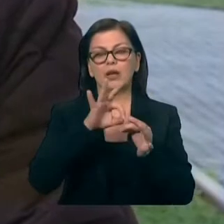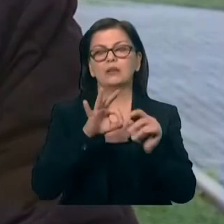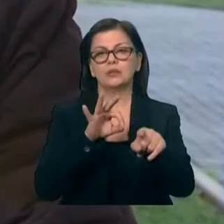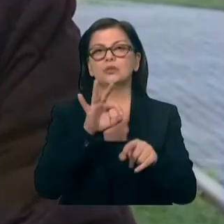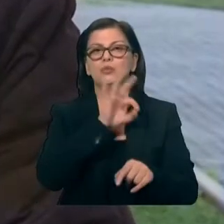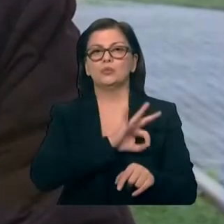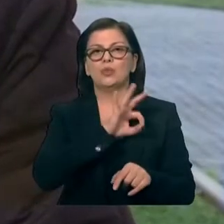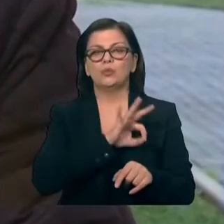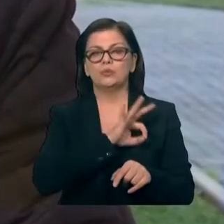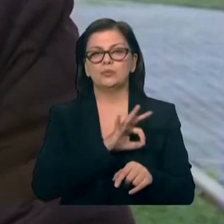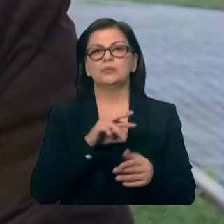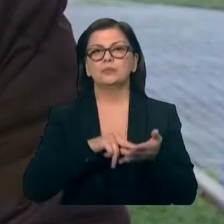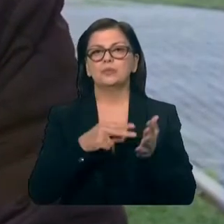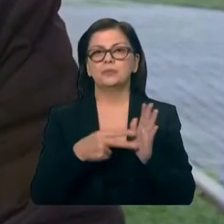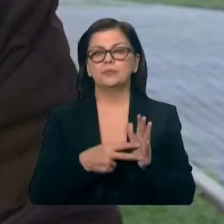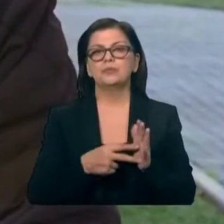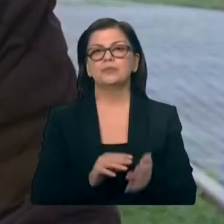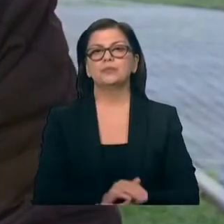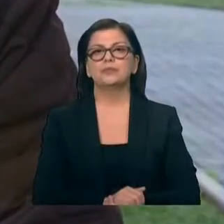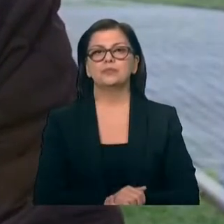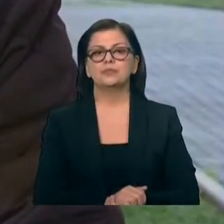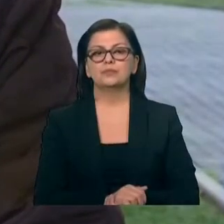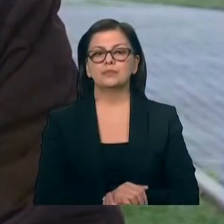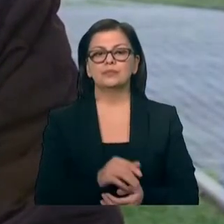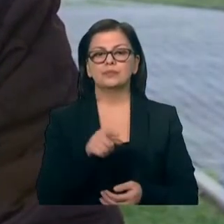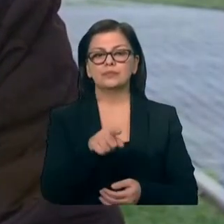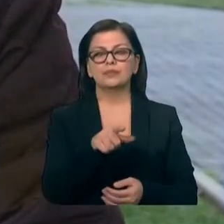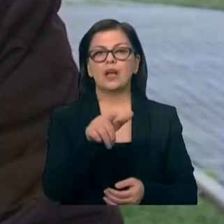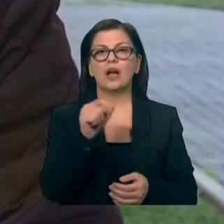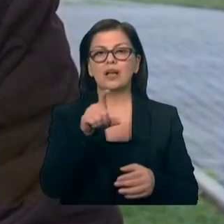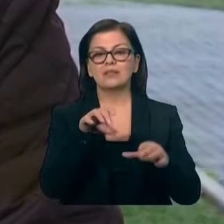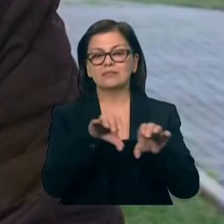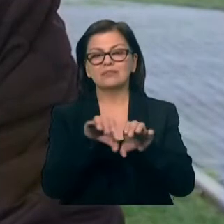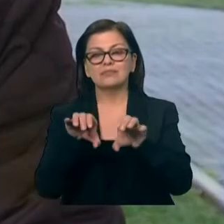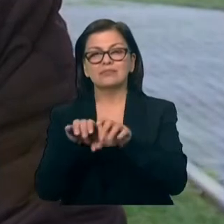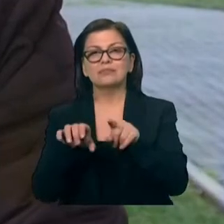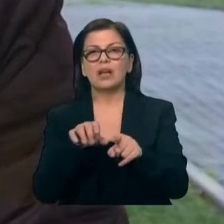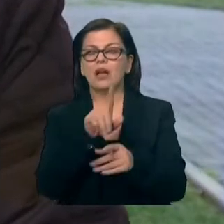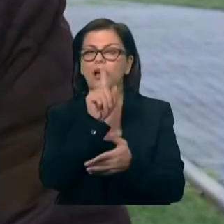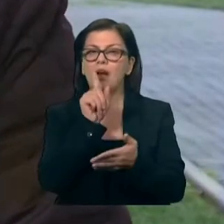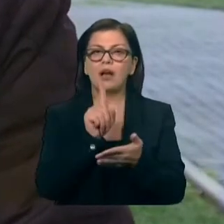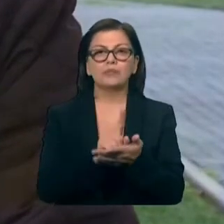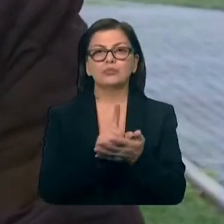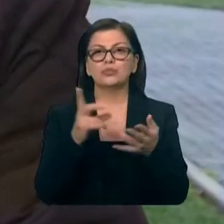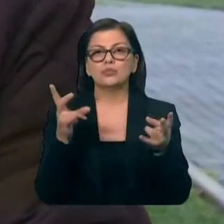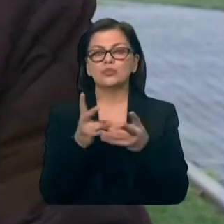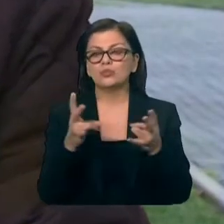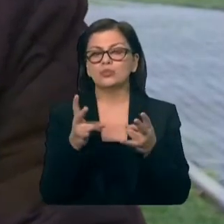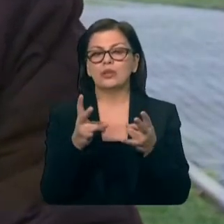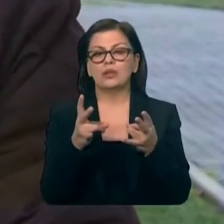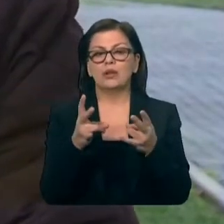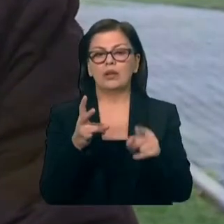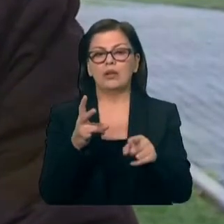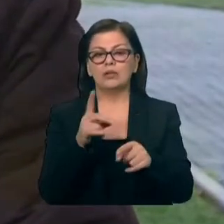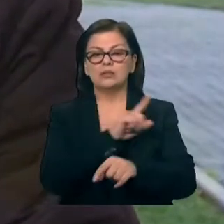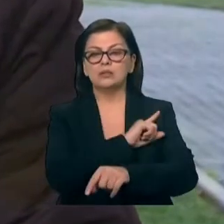keçirilməsi nəzərdə tutulur. Bu boru kəmərlərinin deməli ötürücü qabiliyyəti mütləq şəkildə kəmərinin özünün əhəmiyyəti